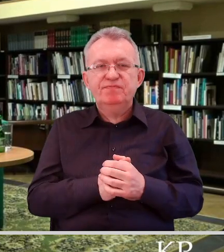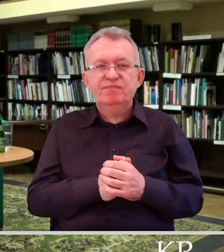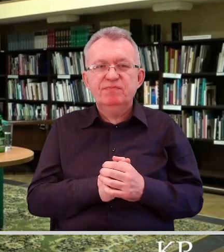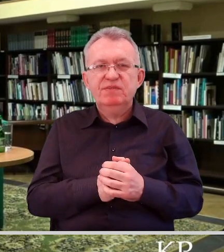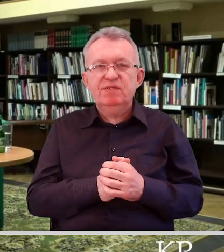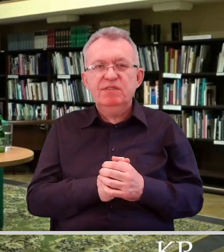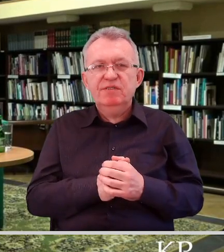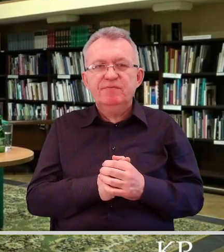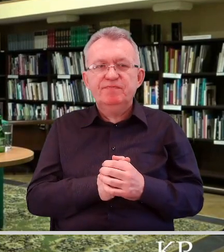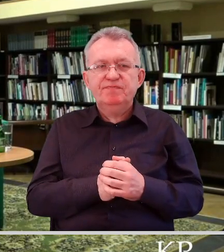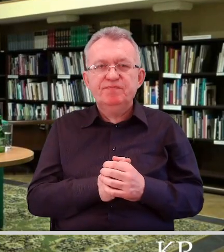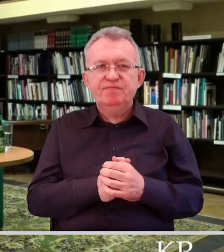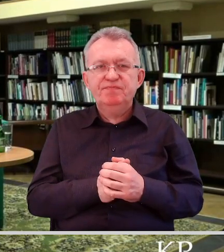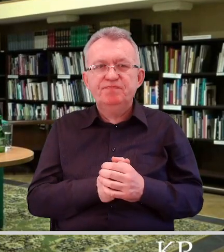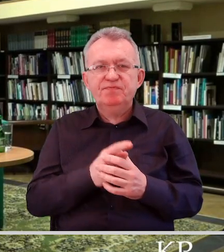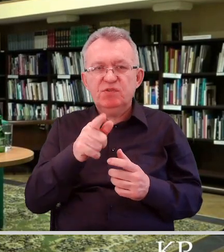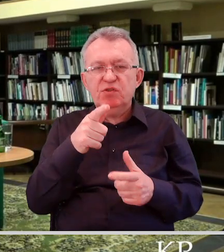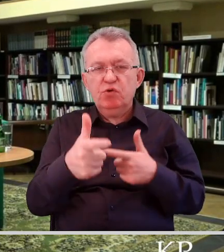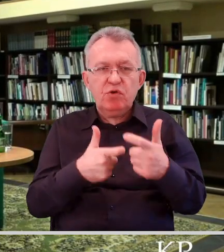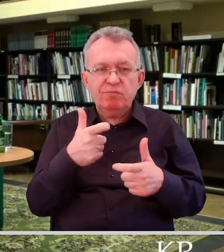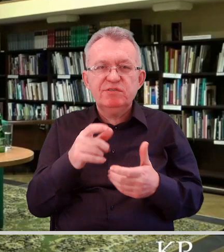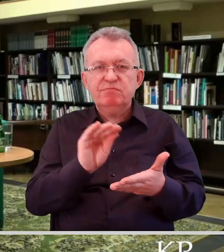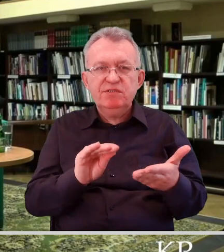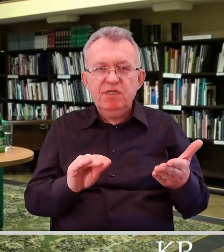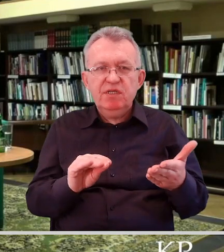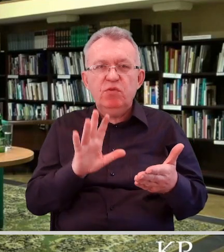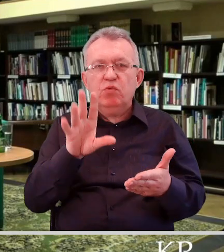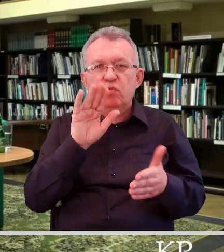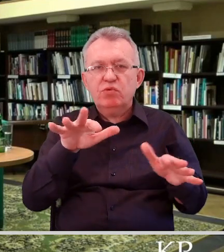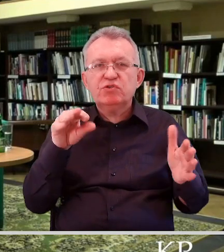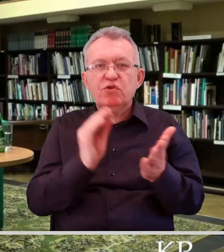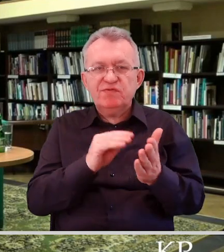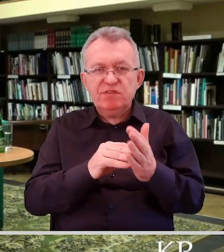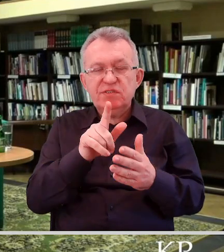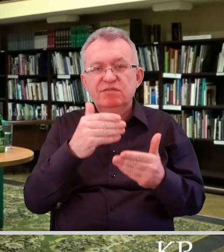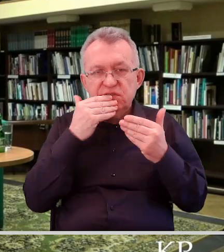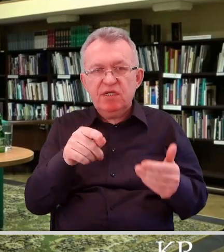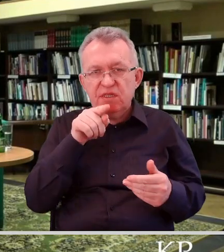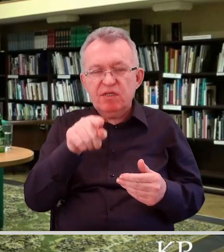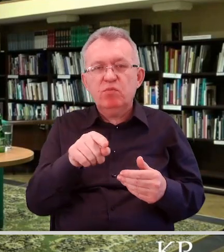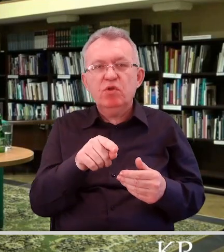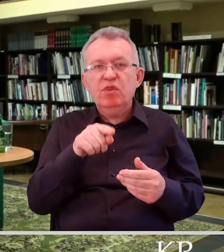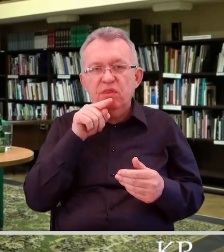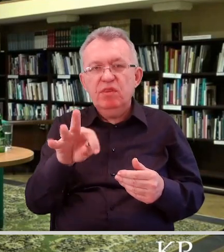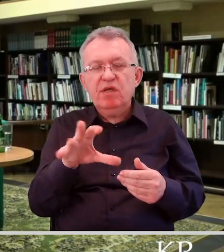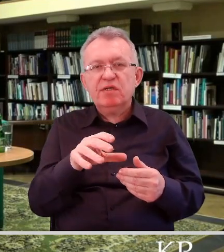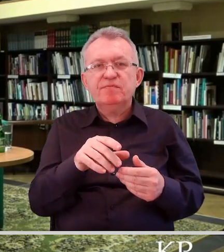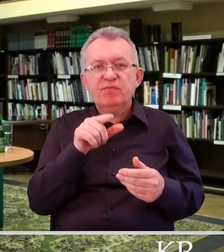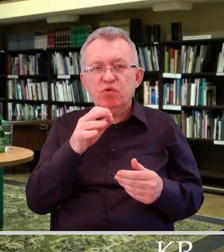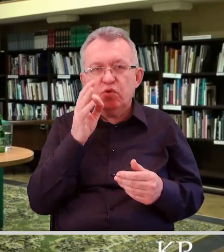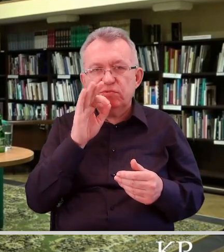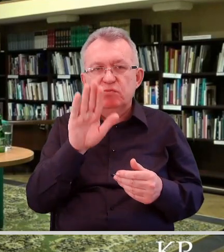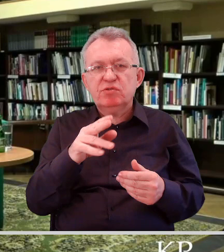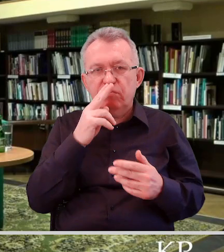No inny nie może być, bo ty to rekonstruujesz, pisarka z dużym doświadczeniem i chyba dzięki temu tak dobrze